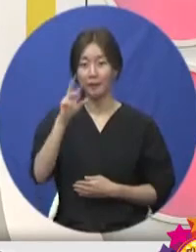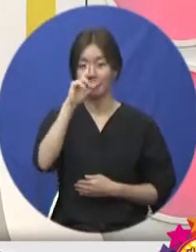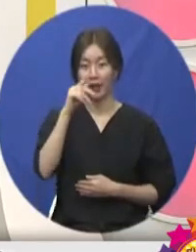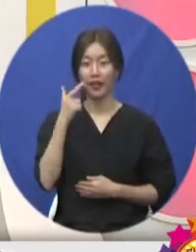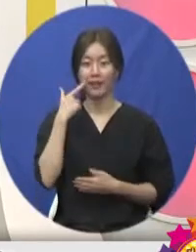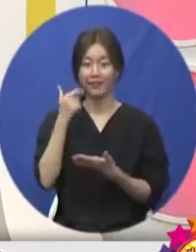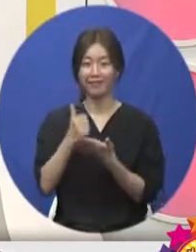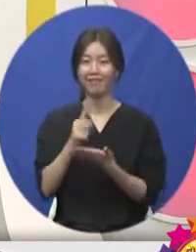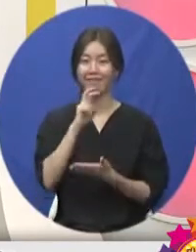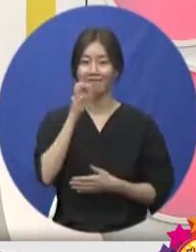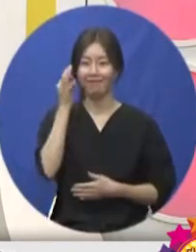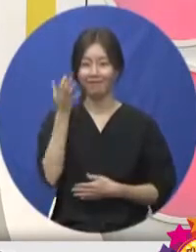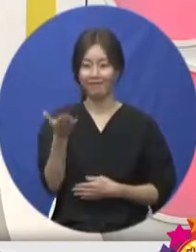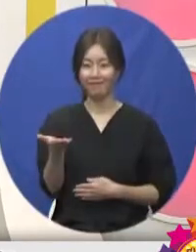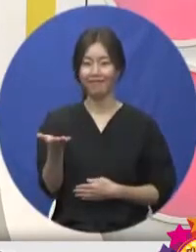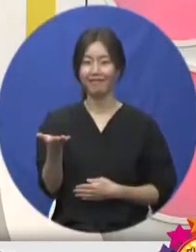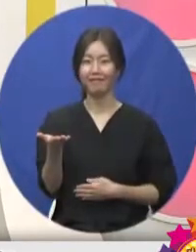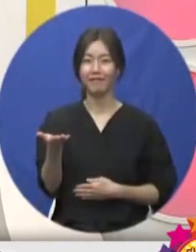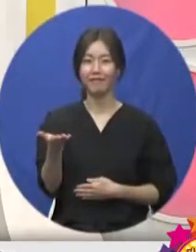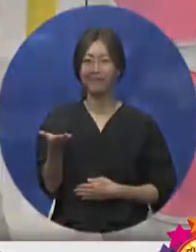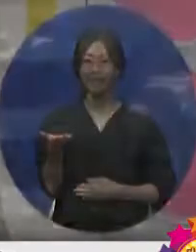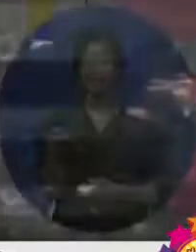박병수님 노래 들어볼까? 요!